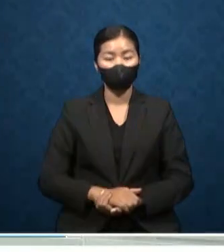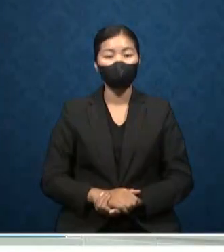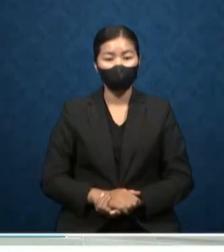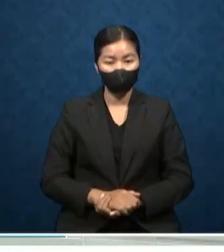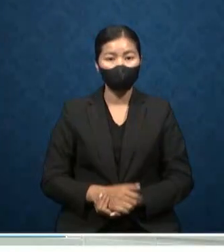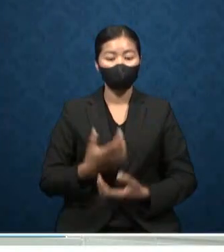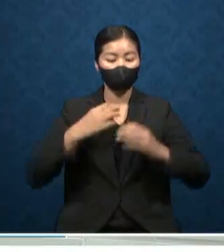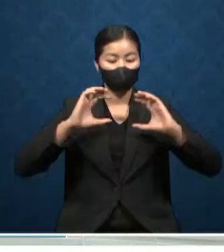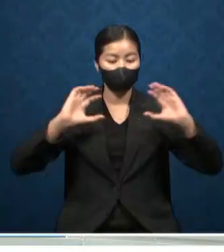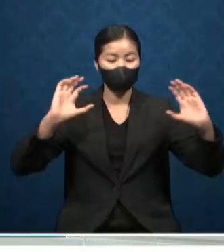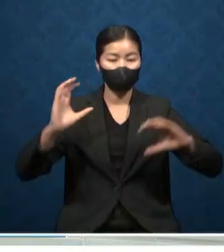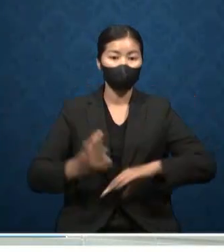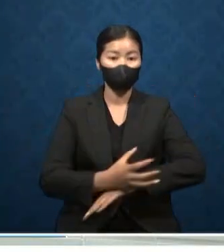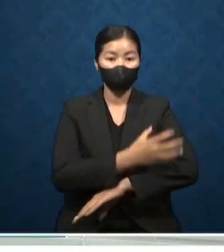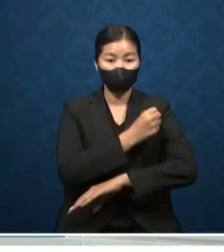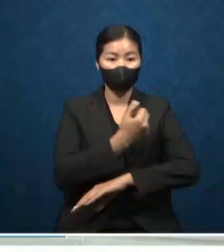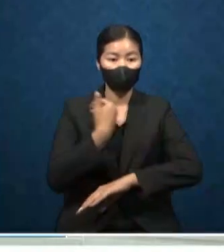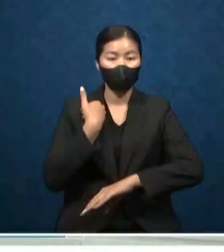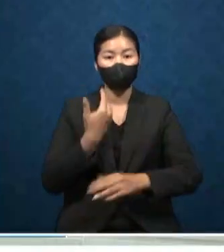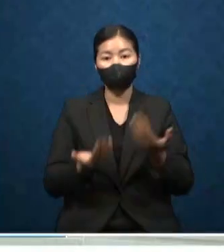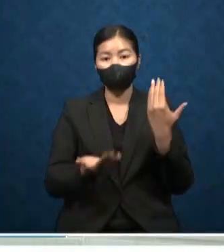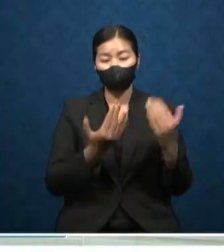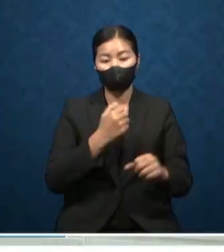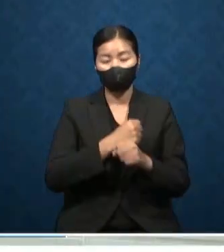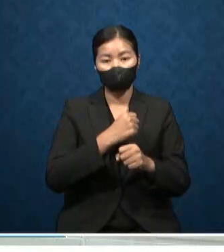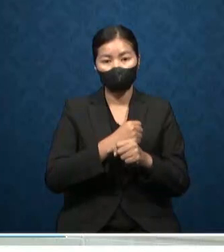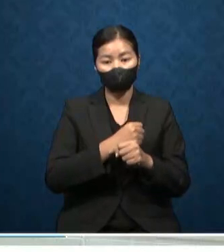าราชการเมืองไปจนถึง